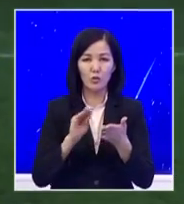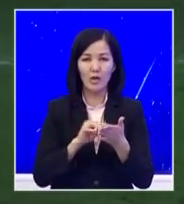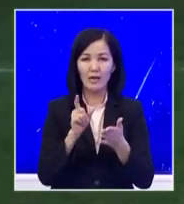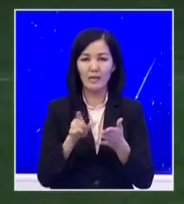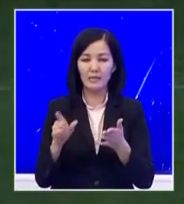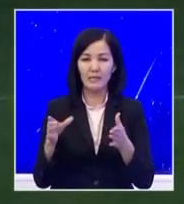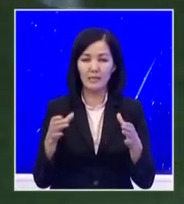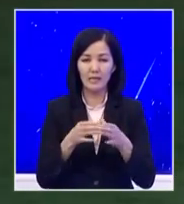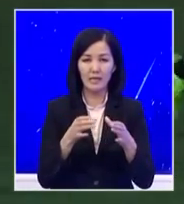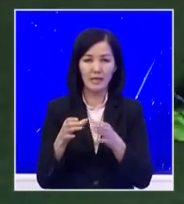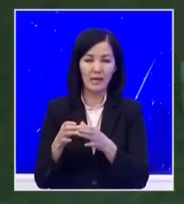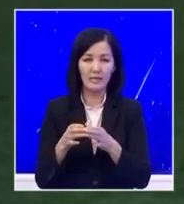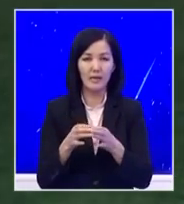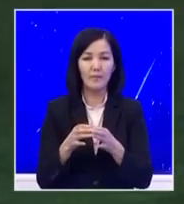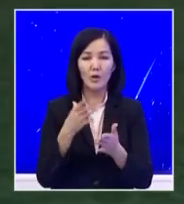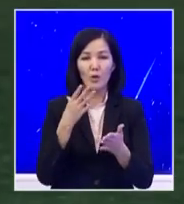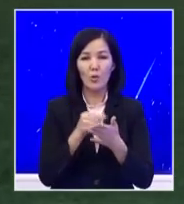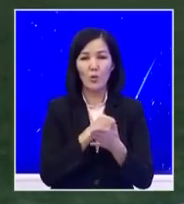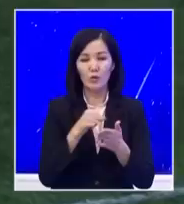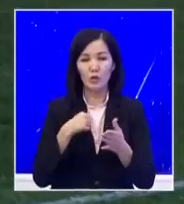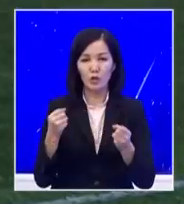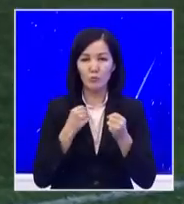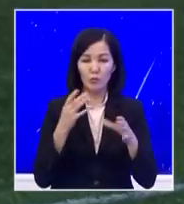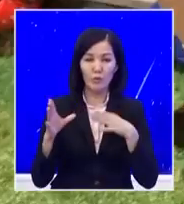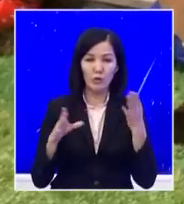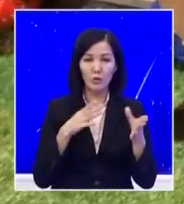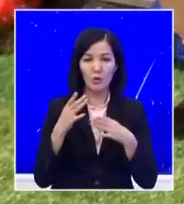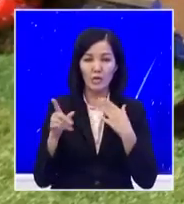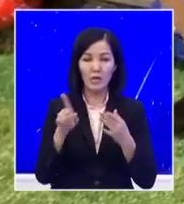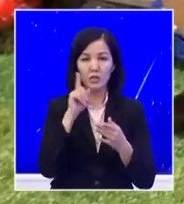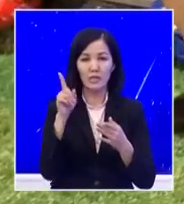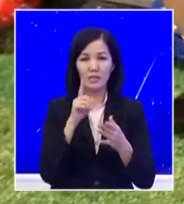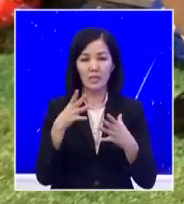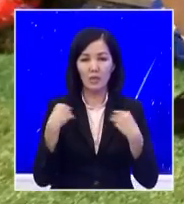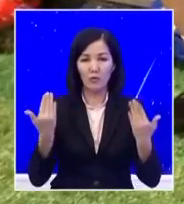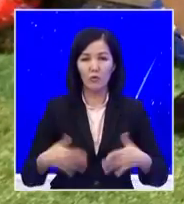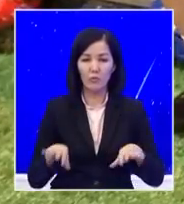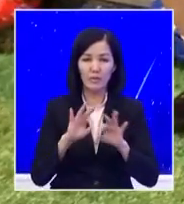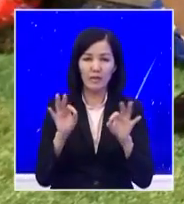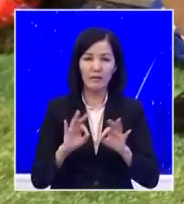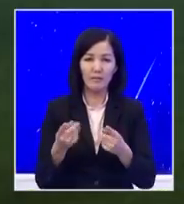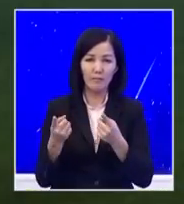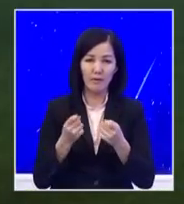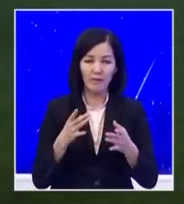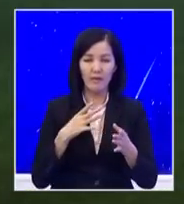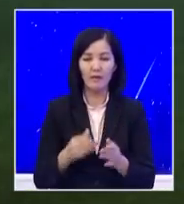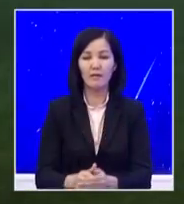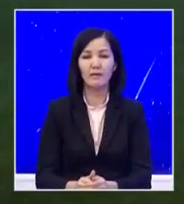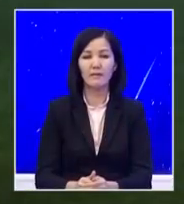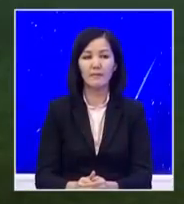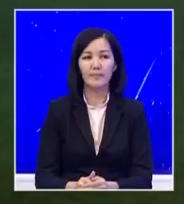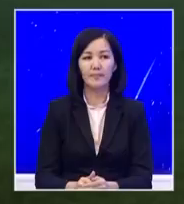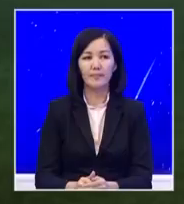Айта кетейік, Бейсен Абайұлы көз тірісінде өзі де спортпен айналысты. Жастарды да саламатты өмір салтын ұстануға шақырған еді. Осындай